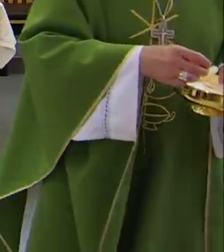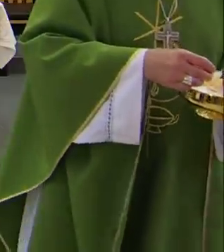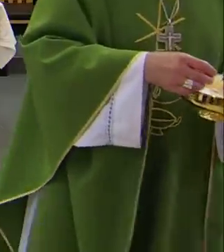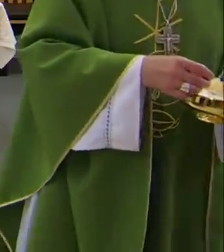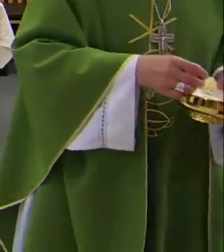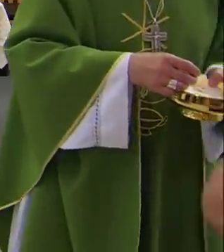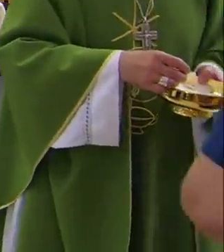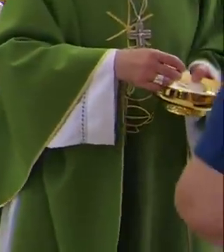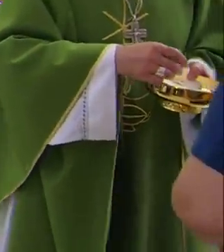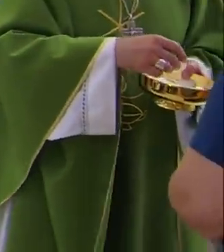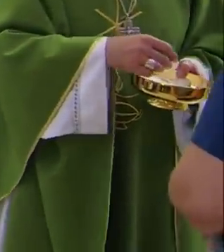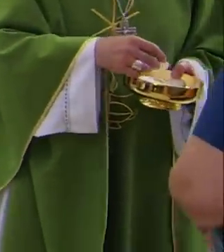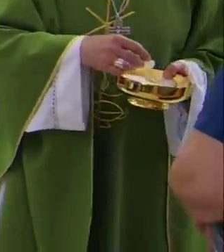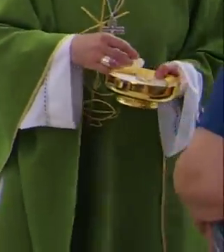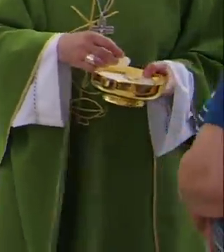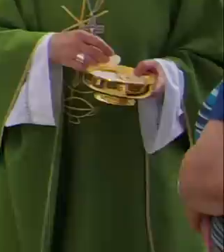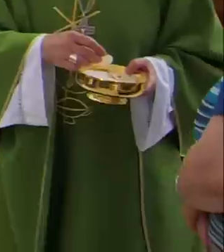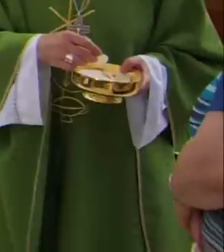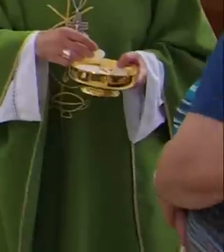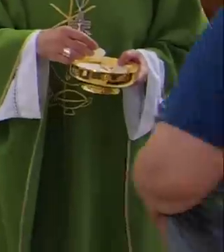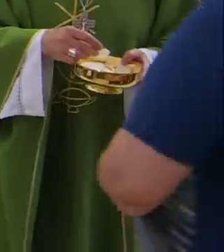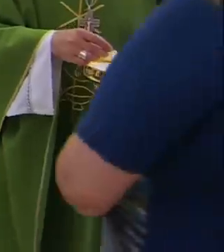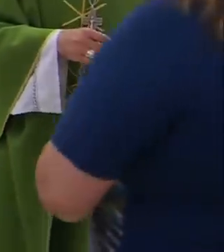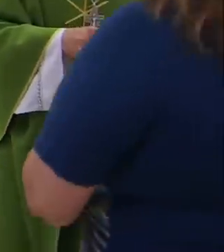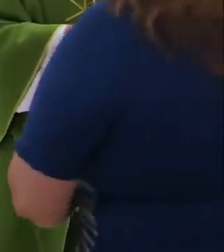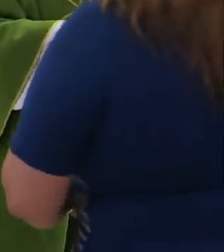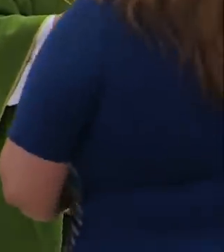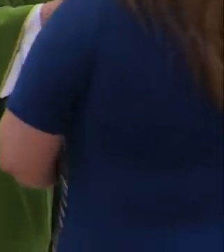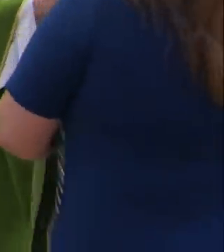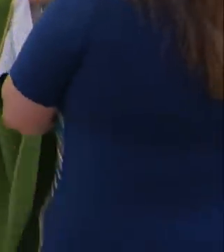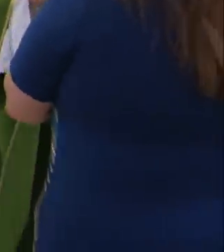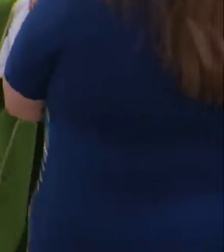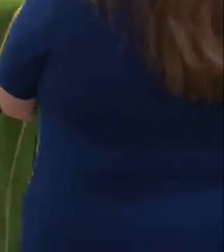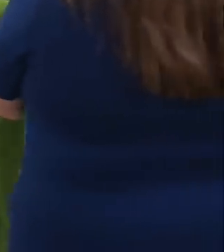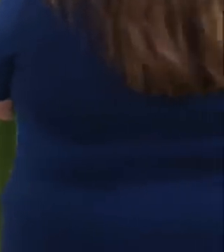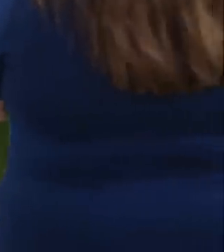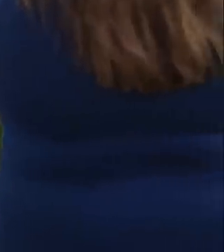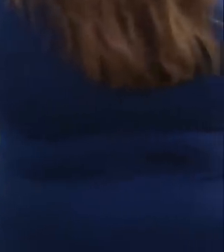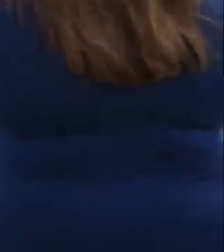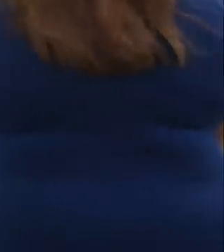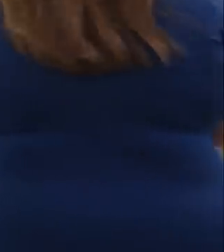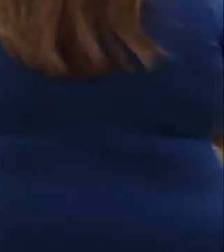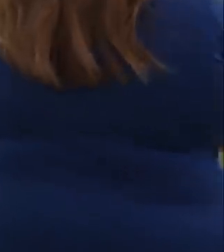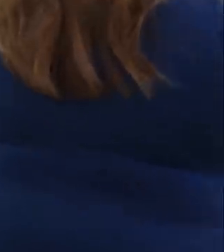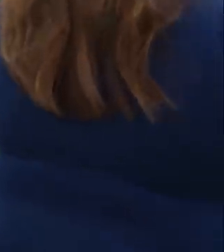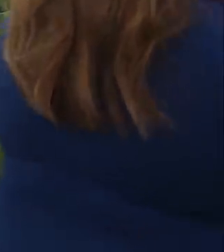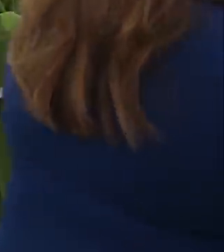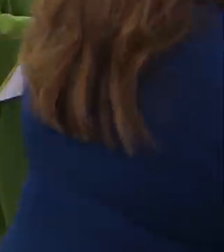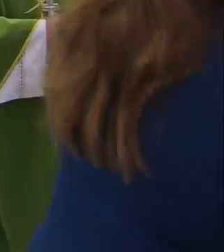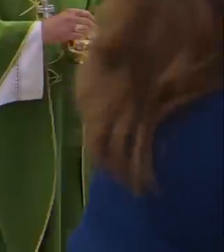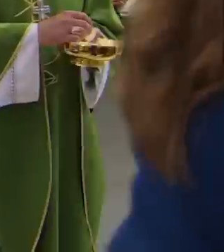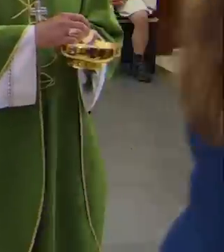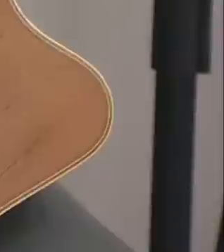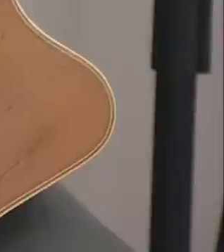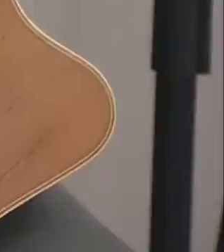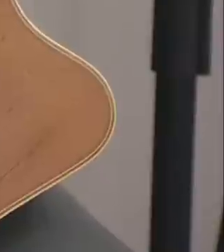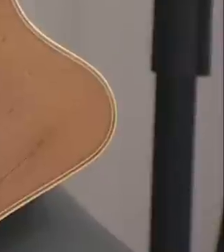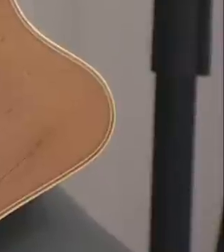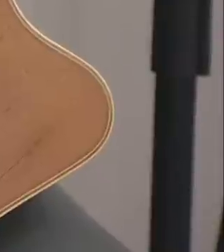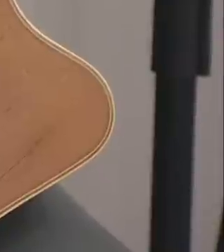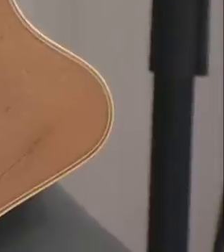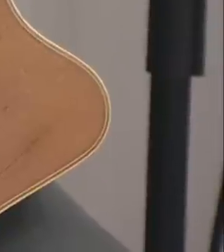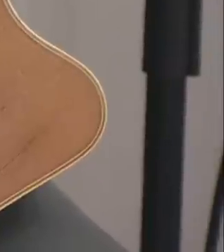ħabib Qalbi mxen għadik li